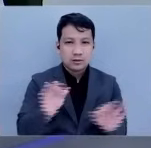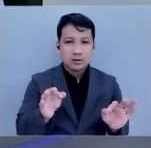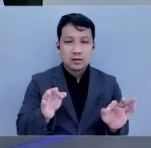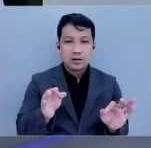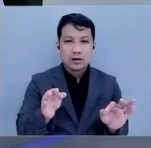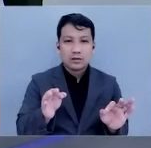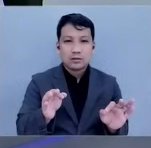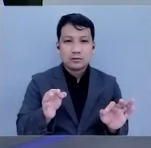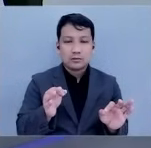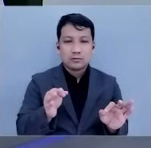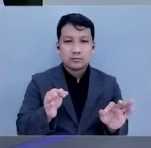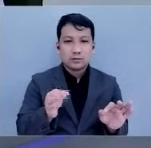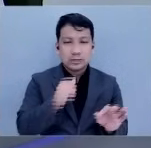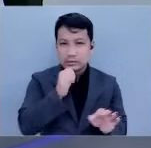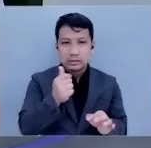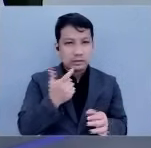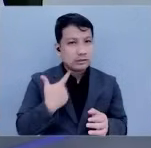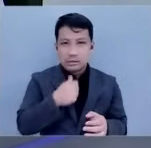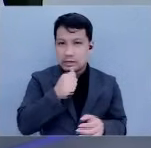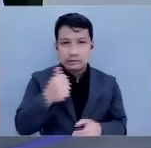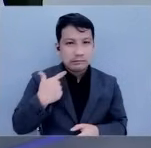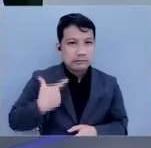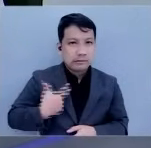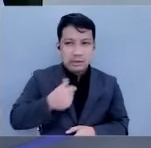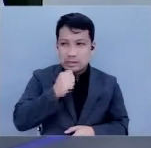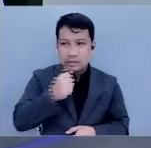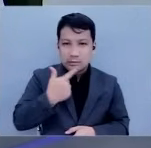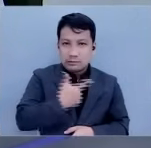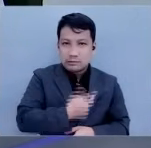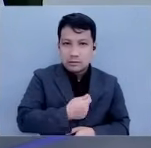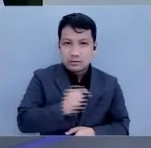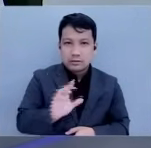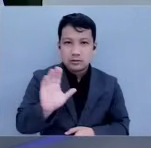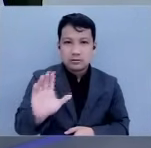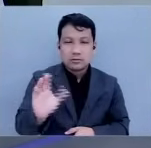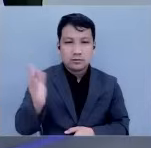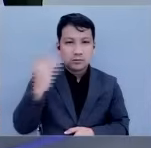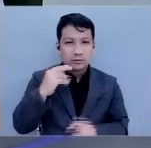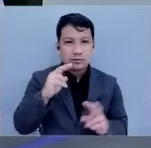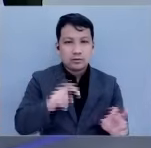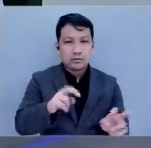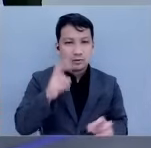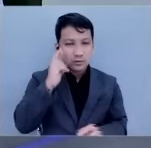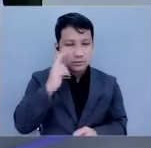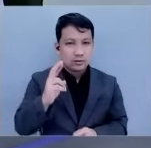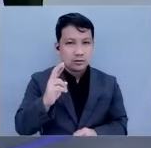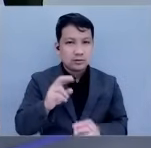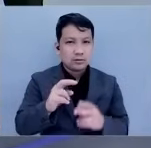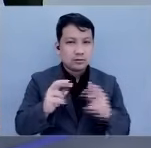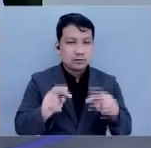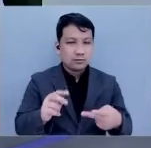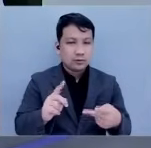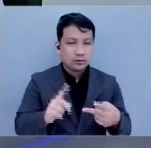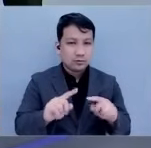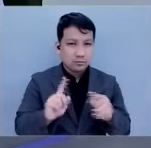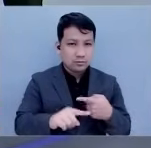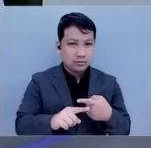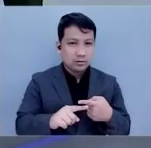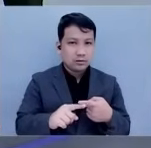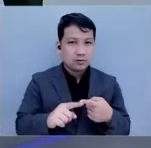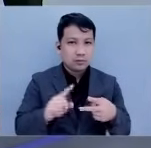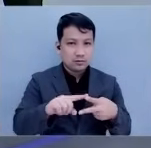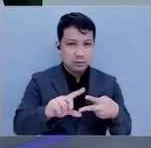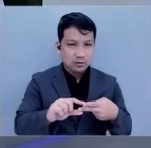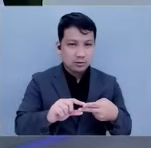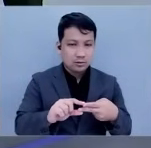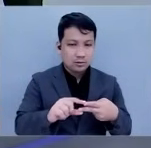case number 165 kung saan dating state witness ang umatras na si Rafael Ragos. Yan po yung unang kaso. Dalawa sa tatlong kaso ni